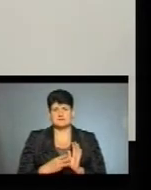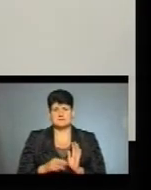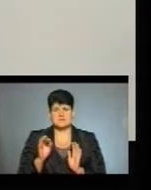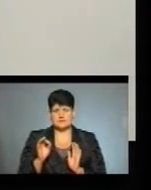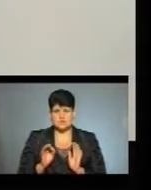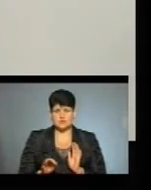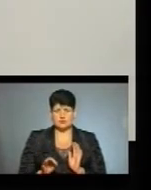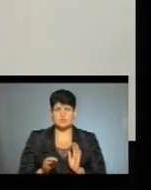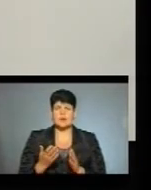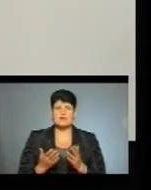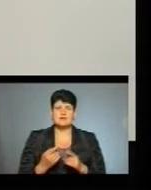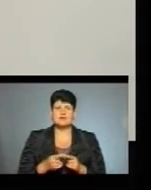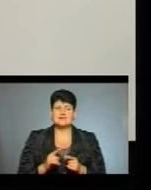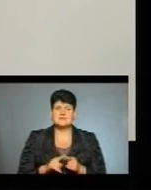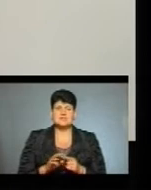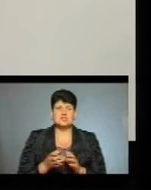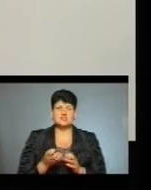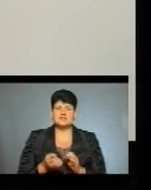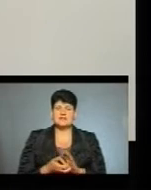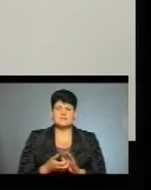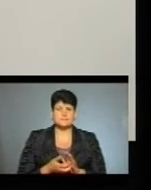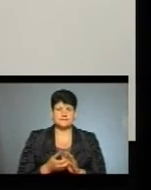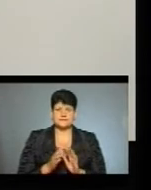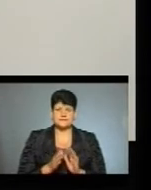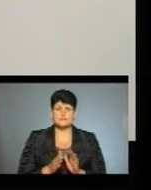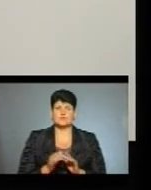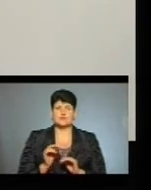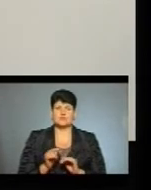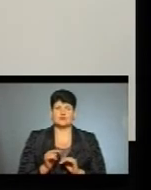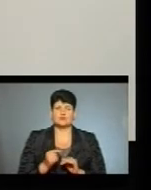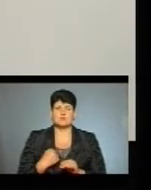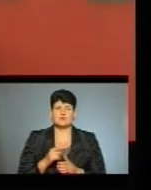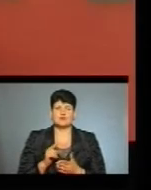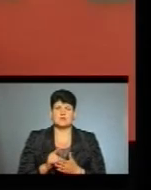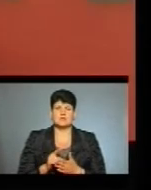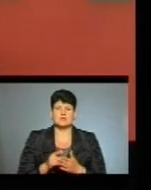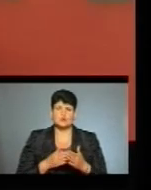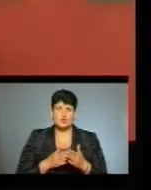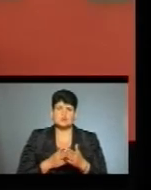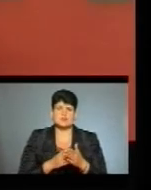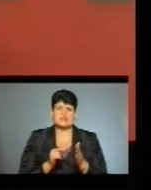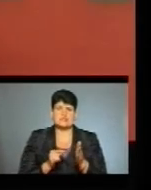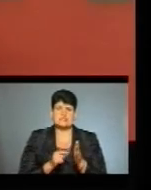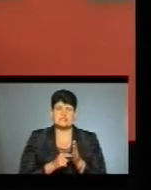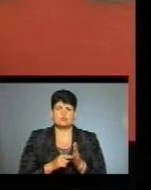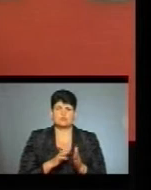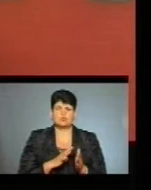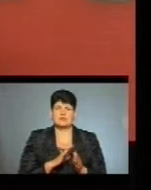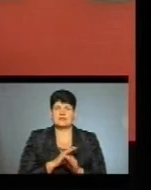70-80%, але, звичайно, це є ще недостатньо, через то ми мусимо досягати цілі, щоб було не